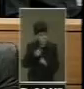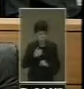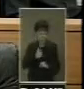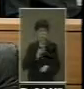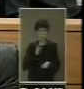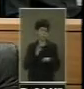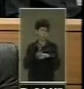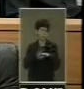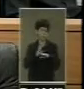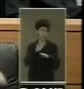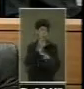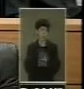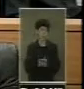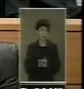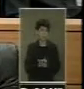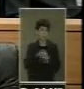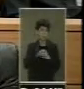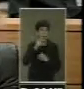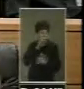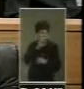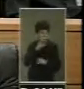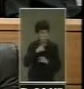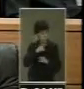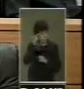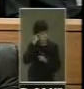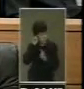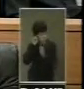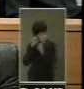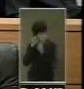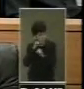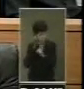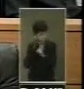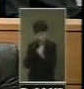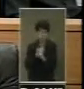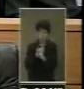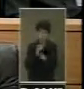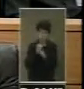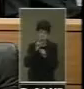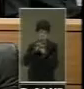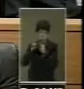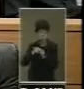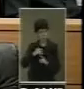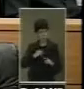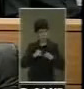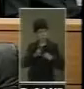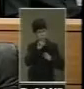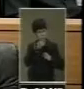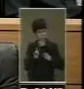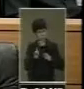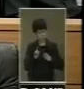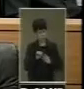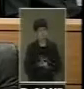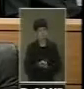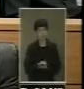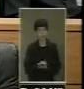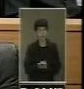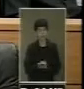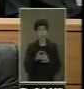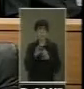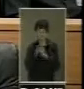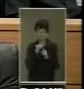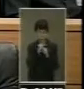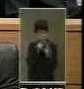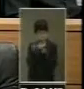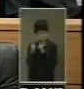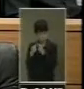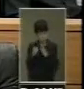งท่านกำลังคิดถึงรัฐอุดมคติที่สอดไม่สอดคล้องกับรัฐความเป็นจริงแต่ว่าความแต